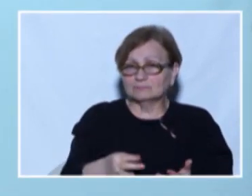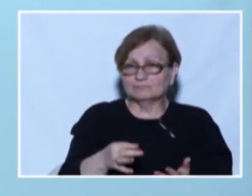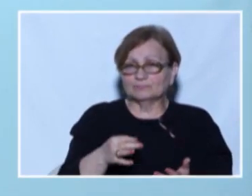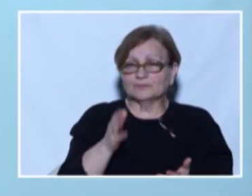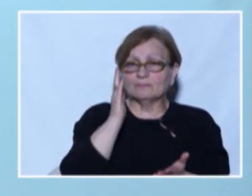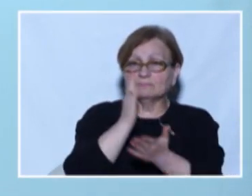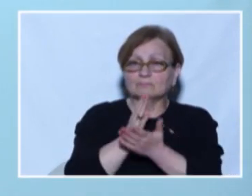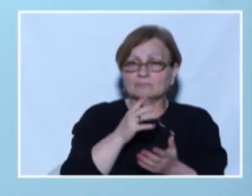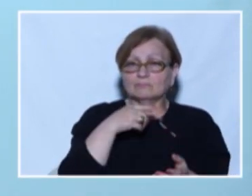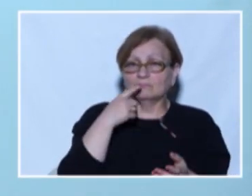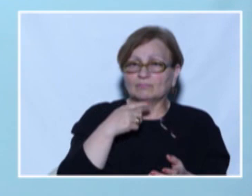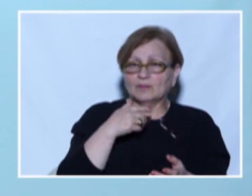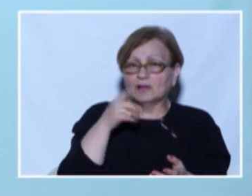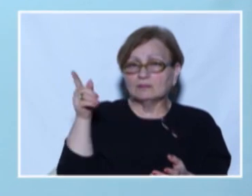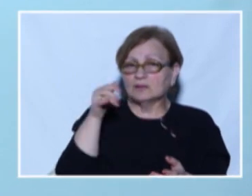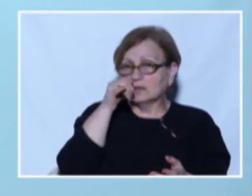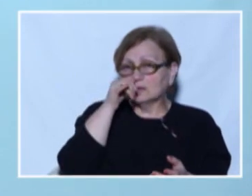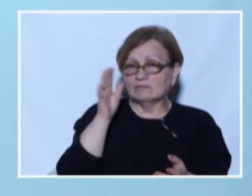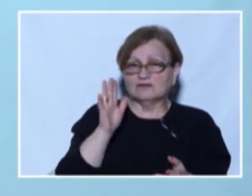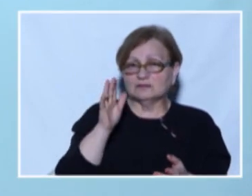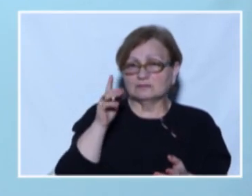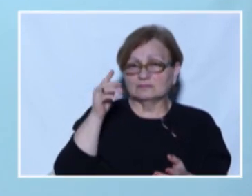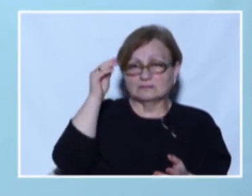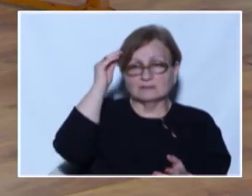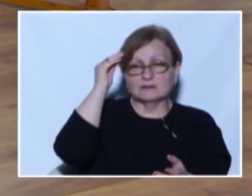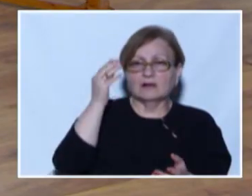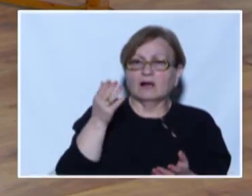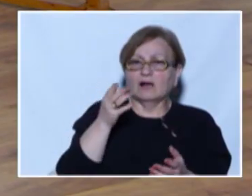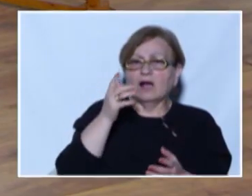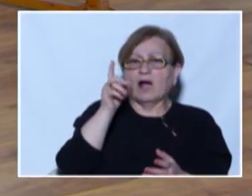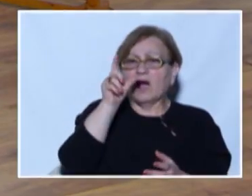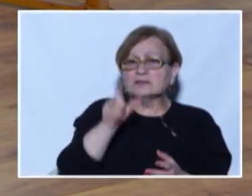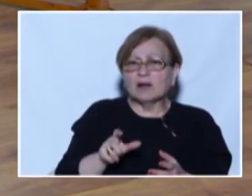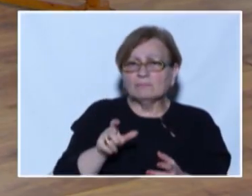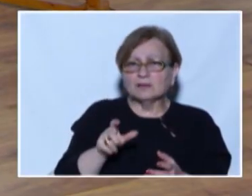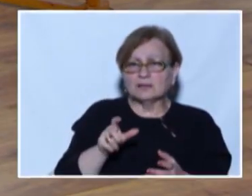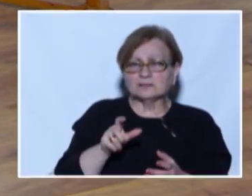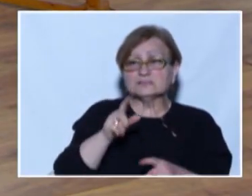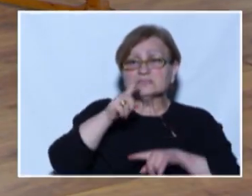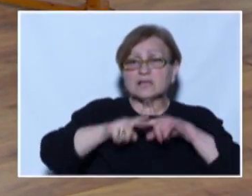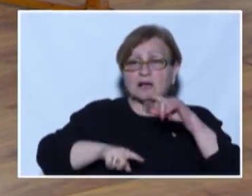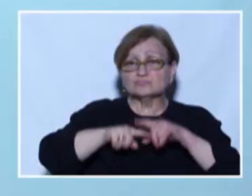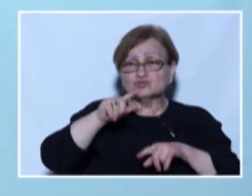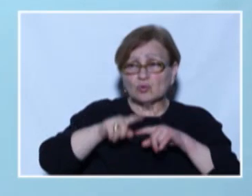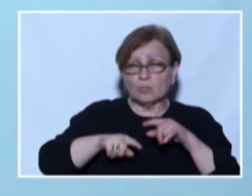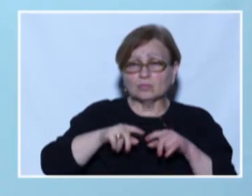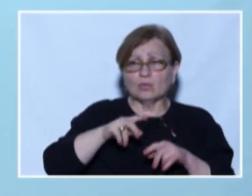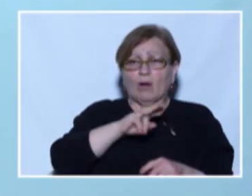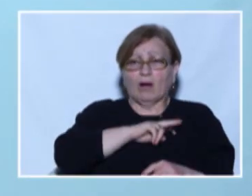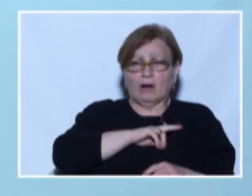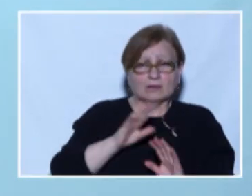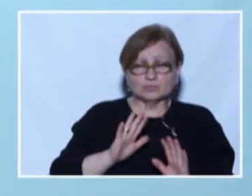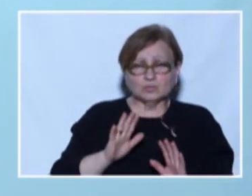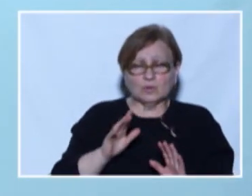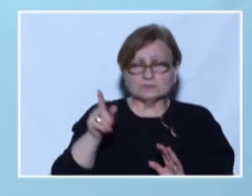პირდაპირ გვეუბნება ჩვენ, რომ ვერ წარმოუდგენია ადამიანი, რომლისთვისაც სამშობლო ძვირფასი არ შეიძლება იყოს.